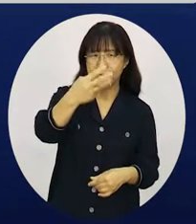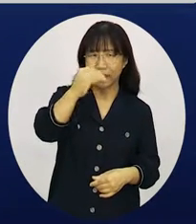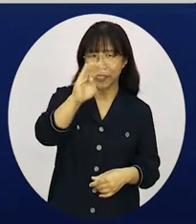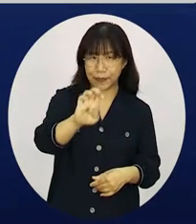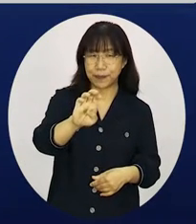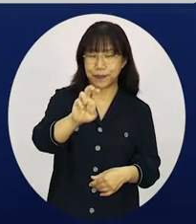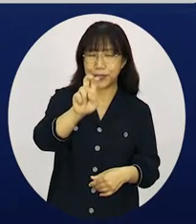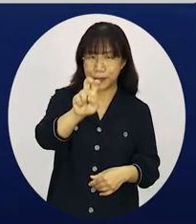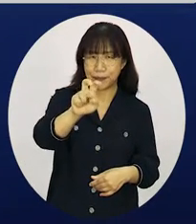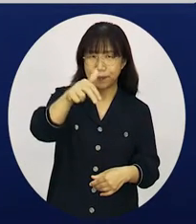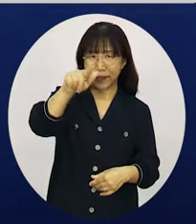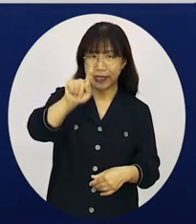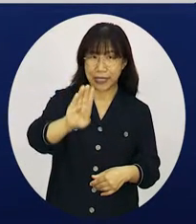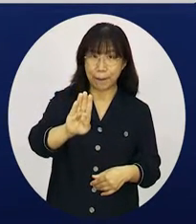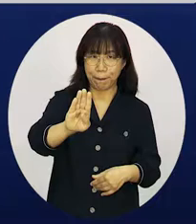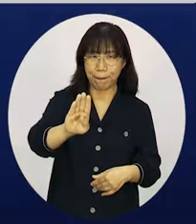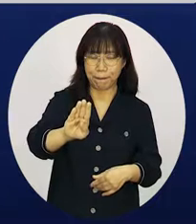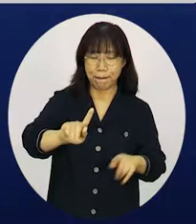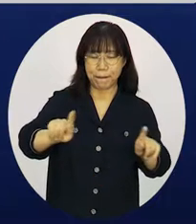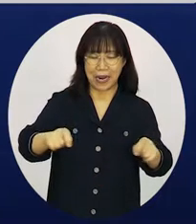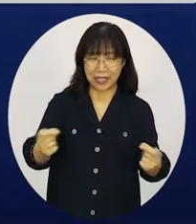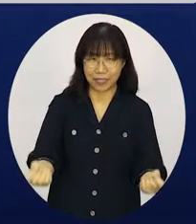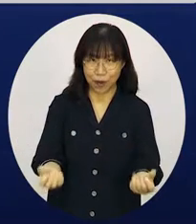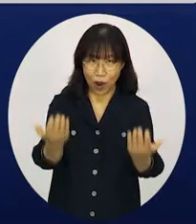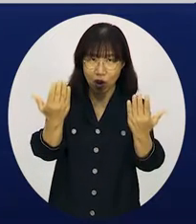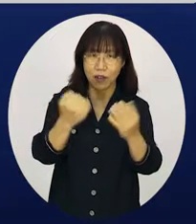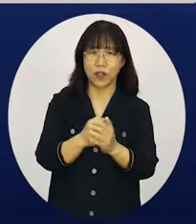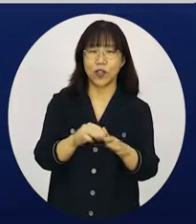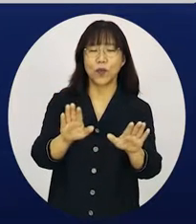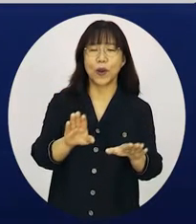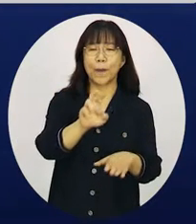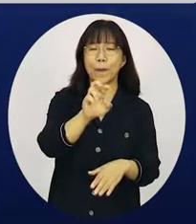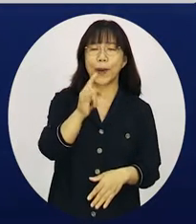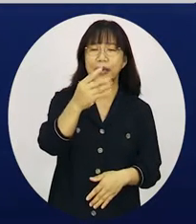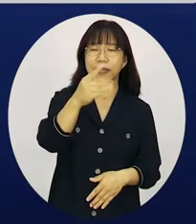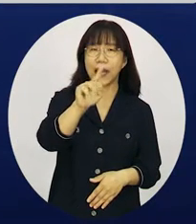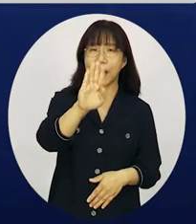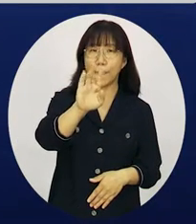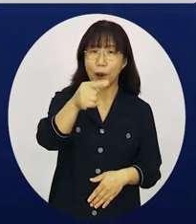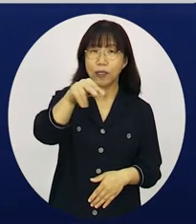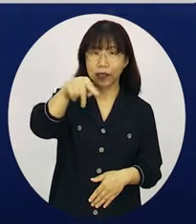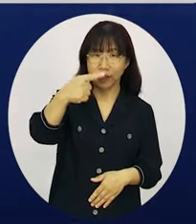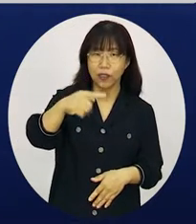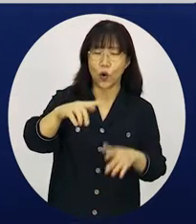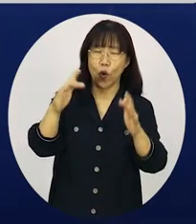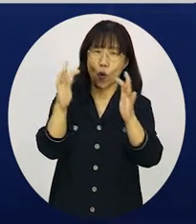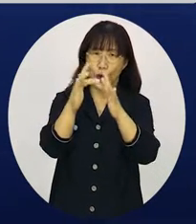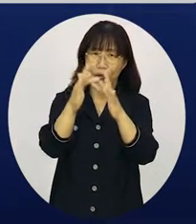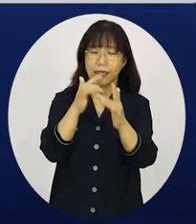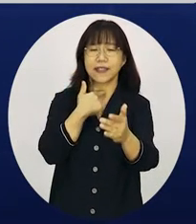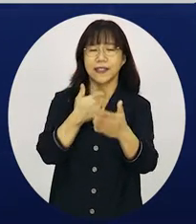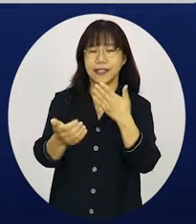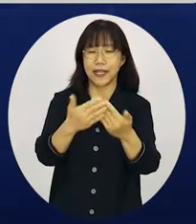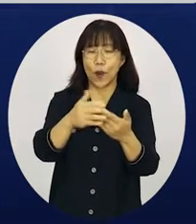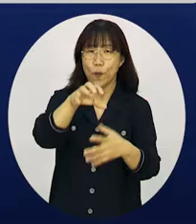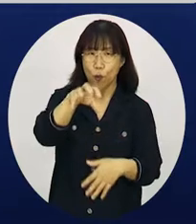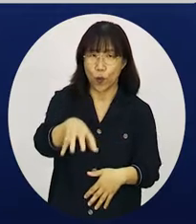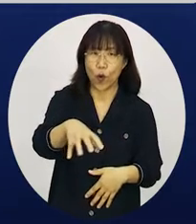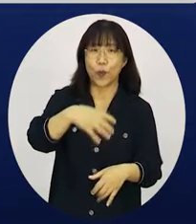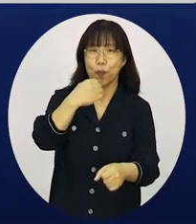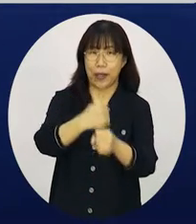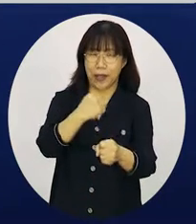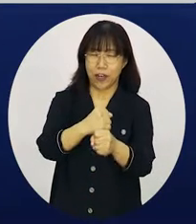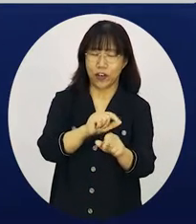페스티벌을 개최하기로 하고 올해는 메타버스를 활용한 온라인 체험 공간을 마련해 내년 2월 28일까지